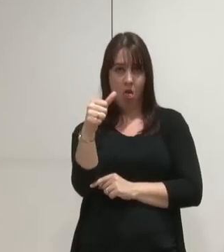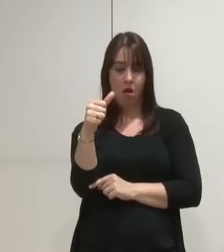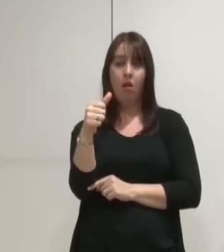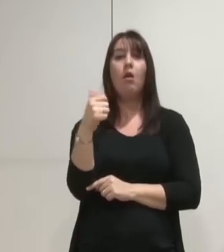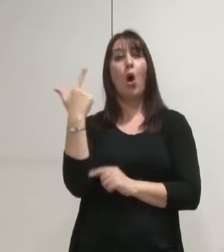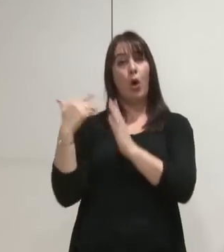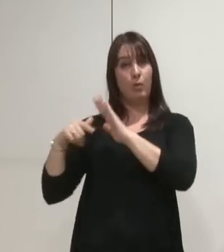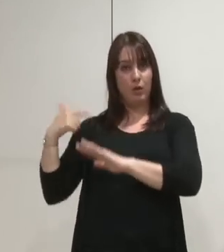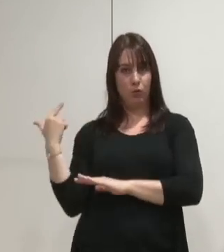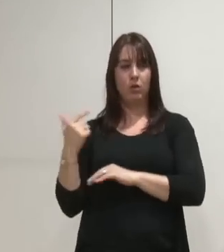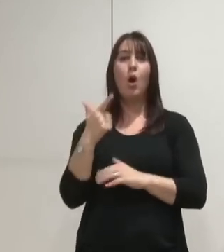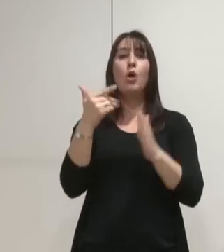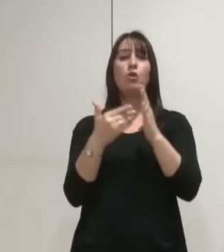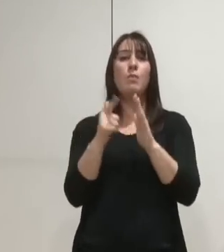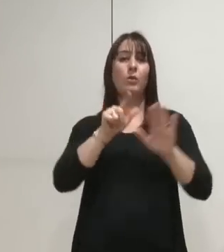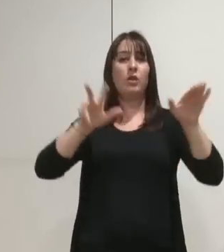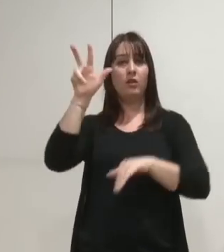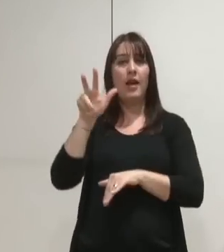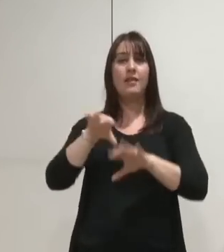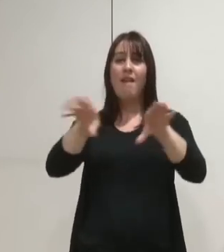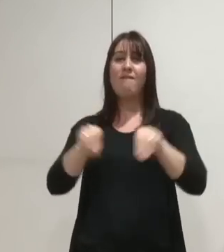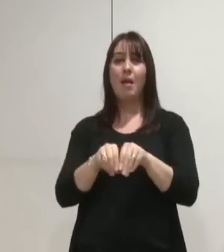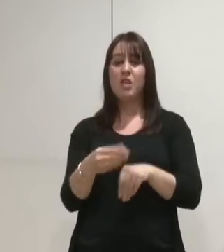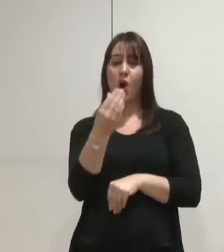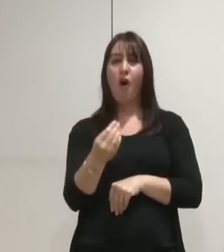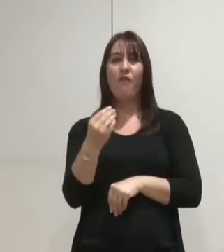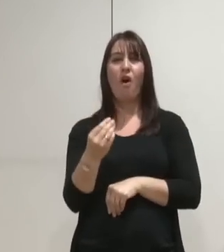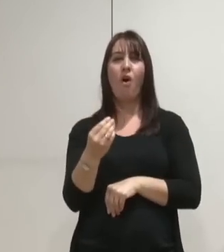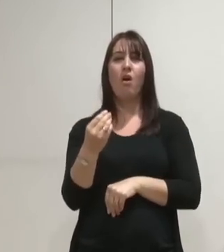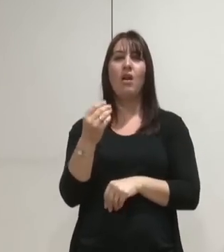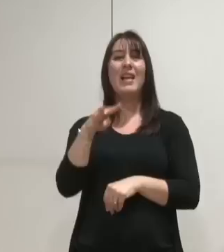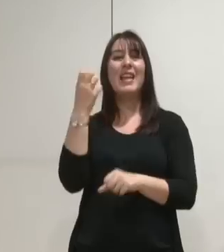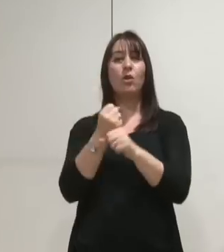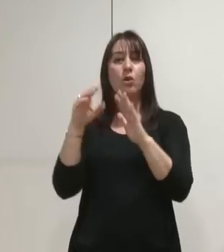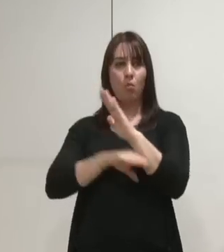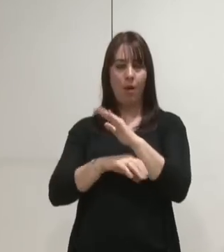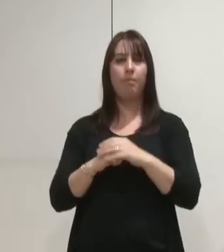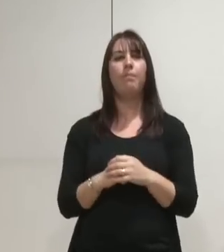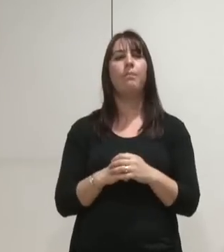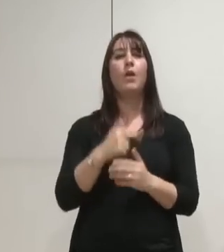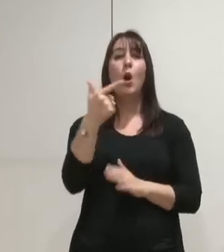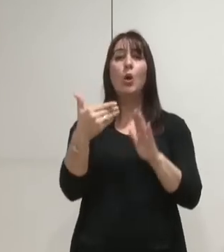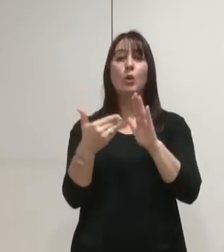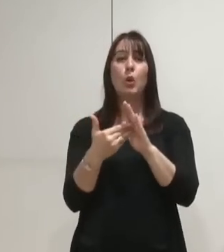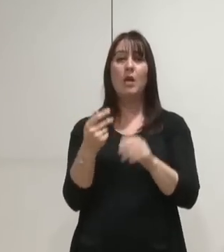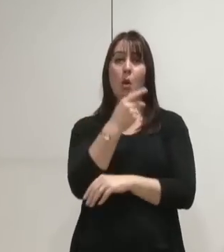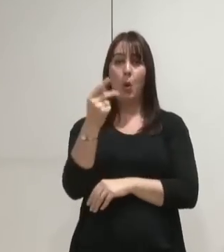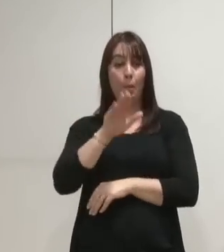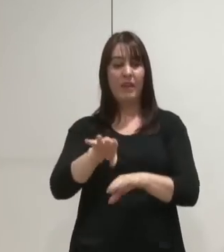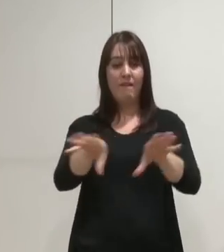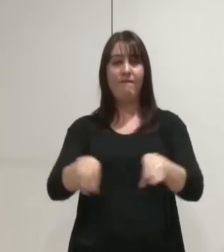2073 pour une famille avec deux enfants de moins de 14 ans 2000 € pour 4